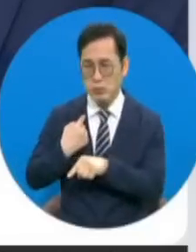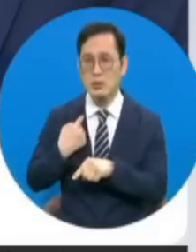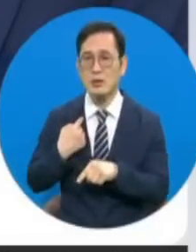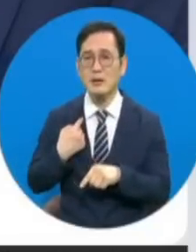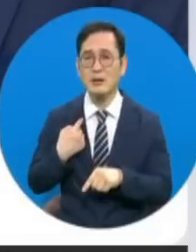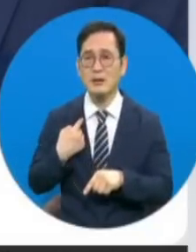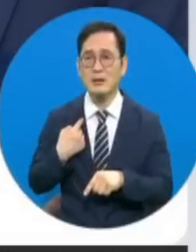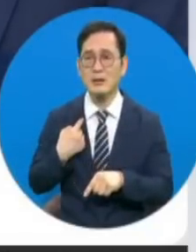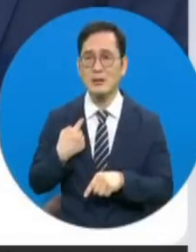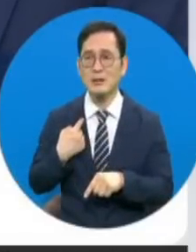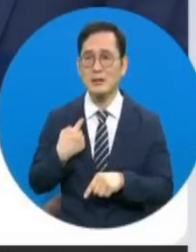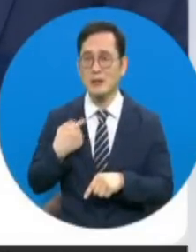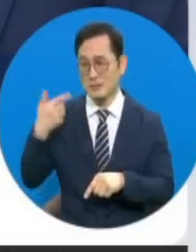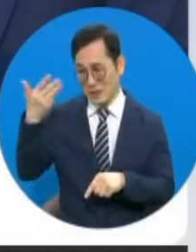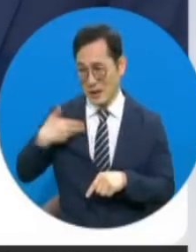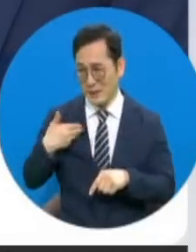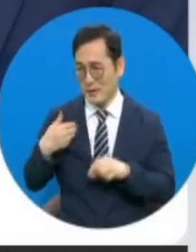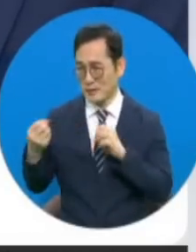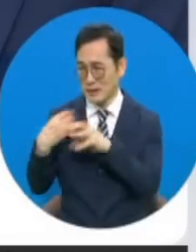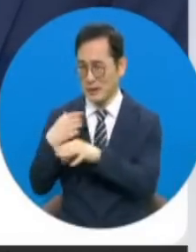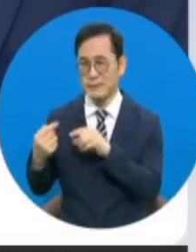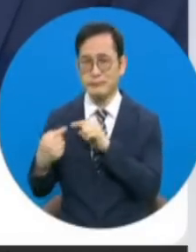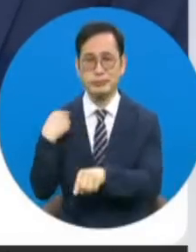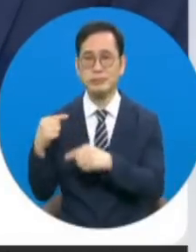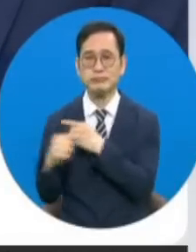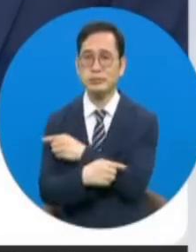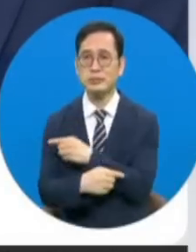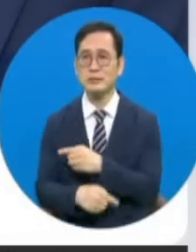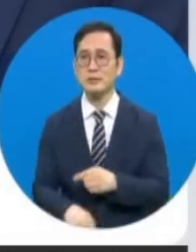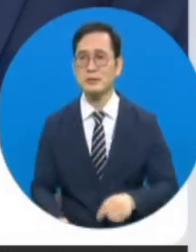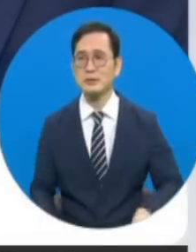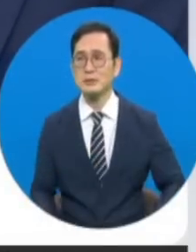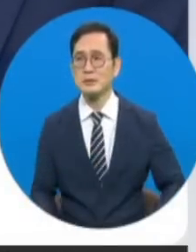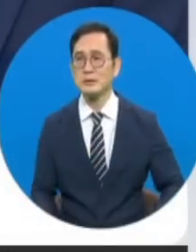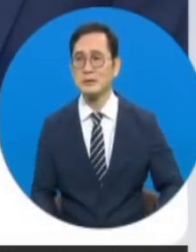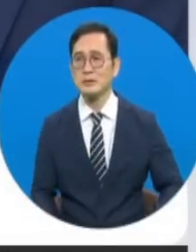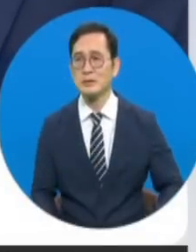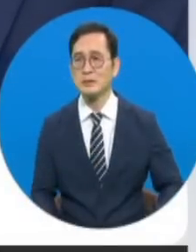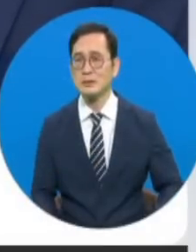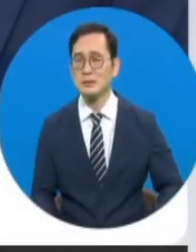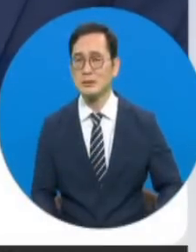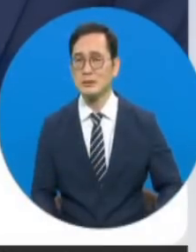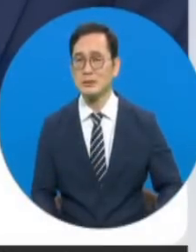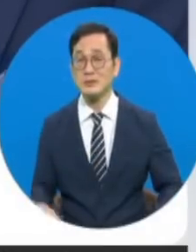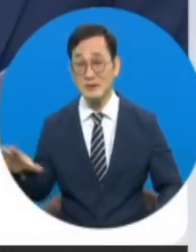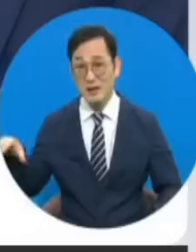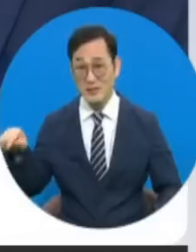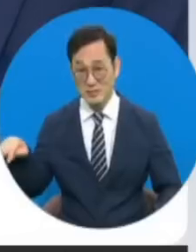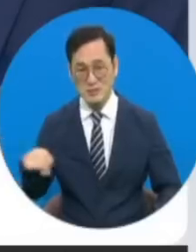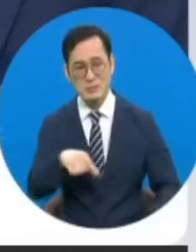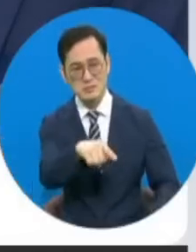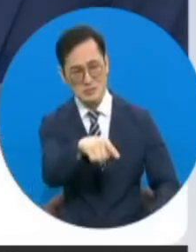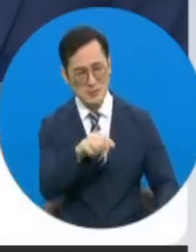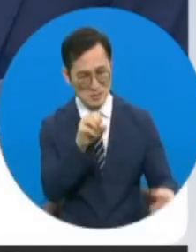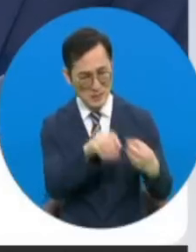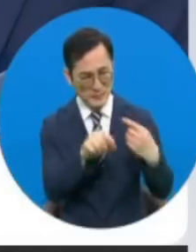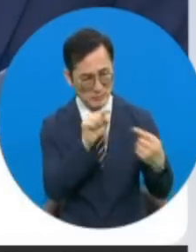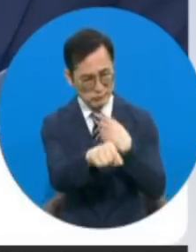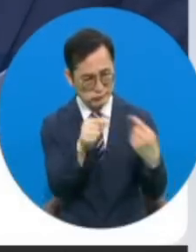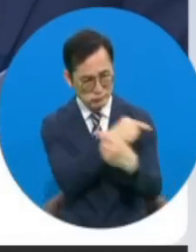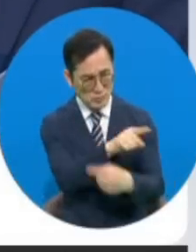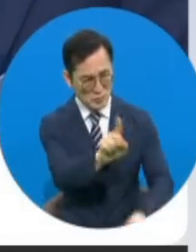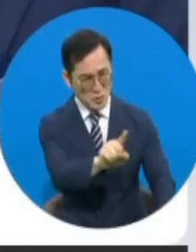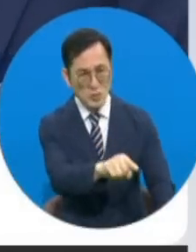그렇기 때문에 지금 한 1년 가까이 된 거 같은데 장관이 그렇게 답변하면 안 된다고 태도 문제를 계속적으로 지적을 해왔는데 이게 한동원